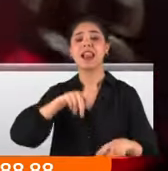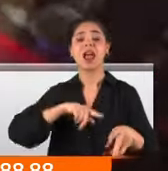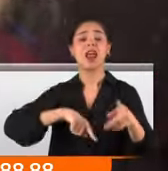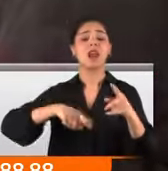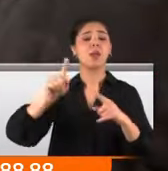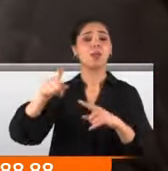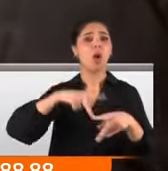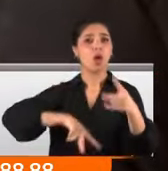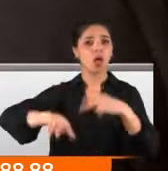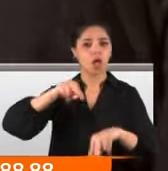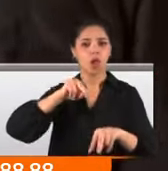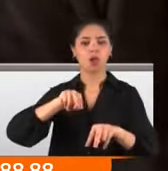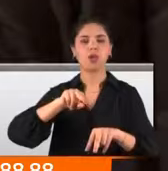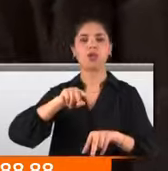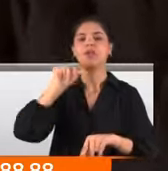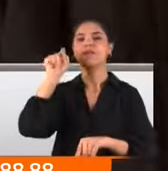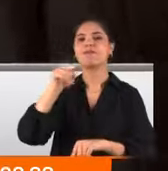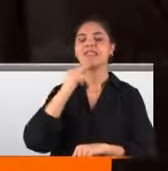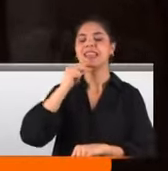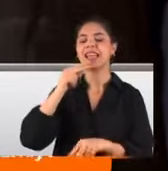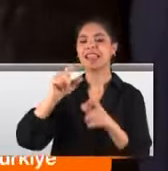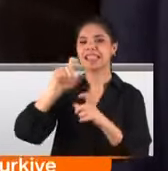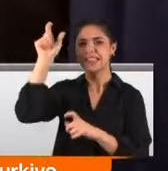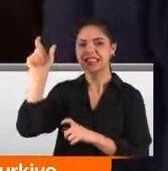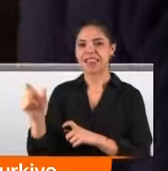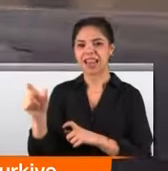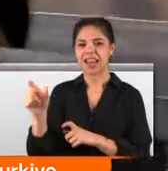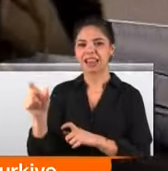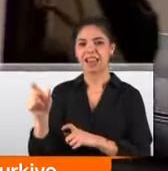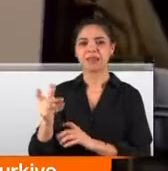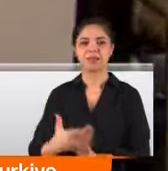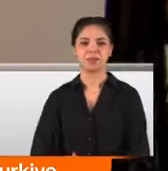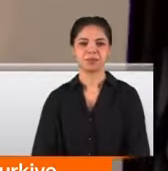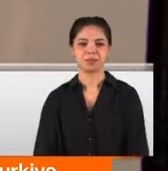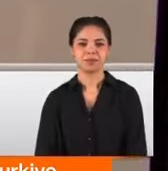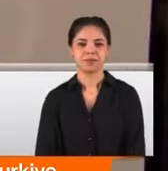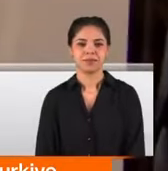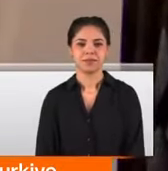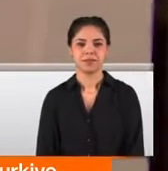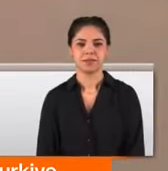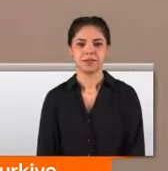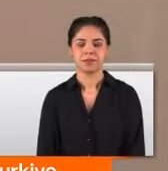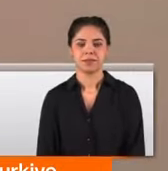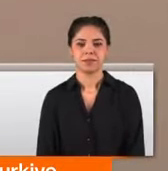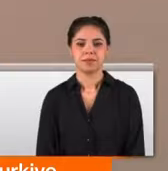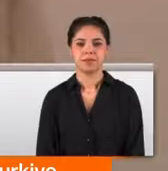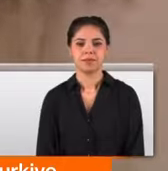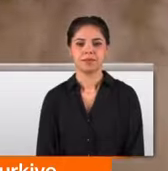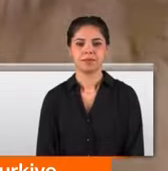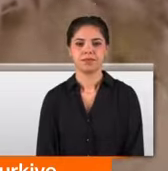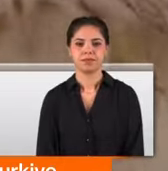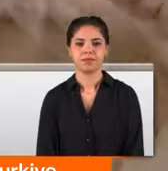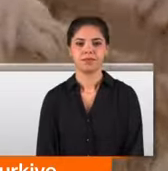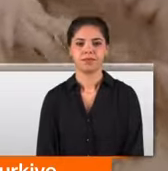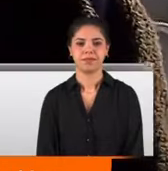Serenay Kaptan, erkek meslektaşlarına taş çıkarıyor. İkilen hanımefendi var ya, evet. O sizi götürecek.